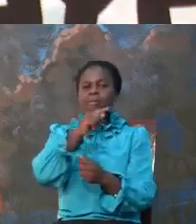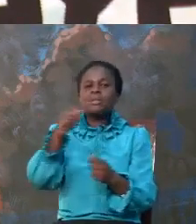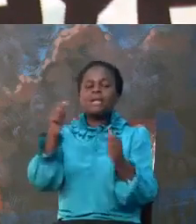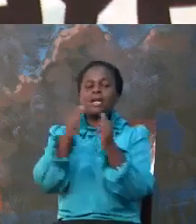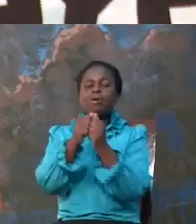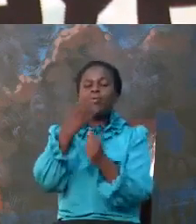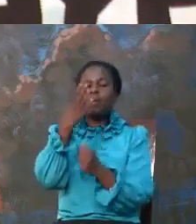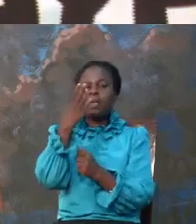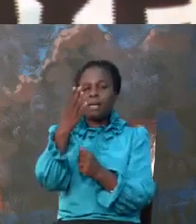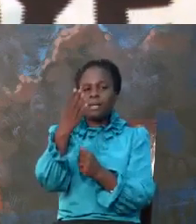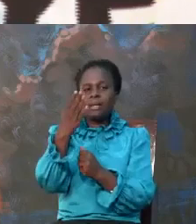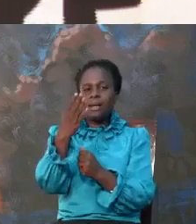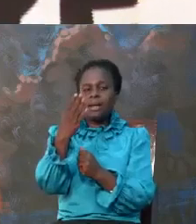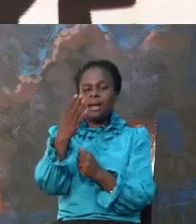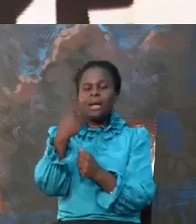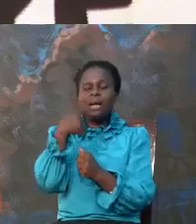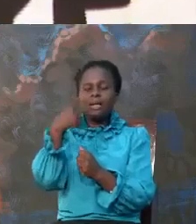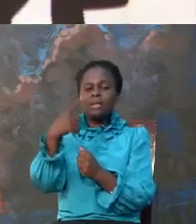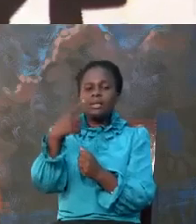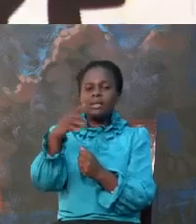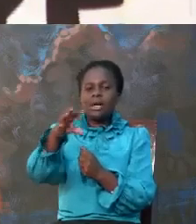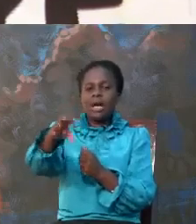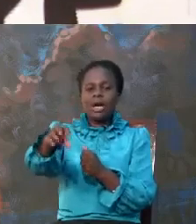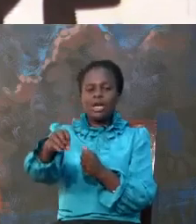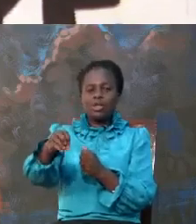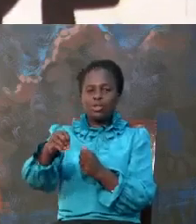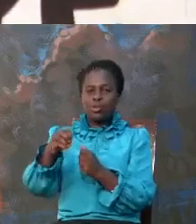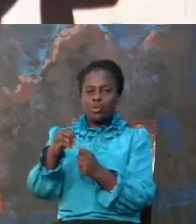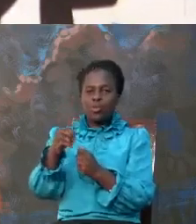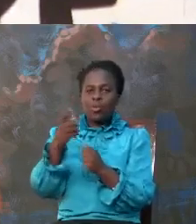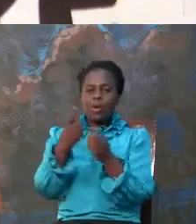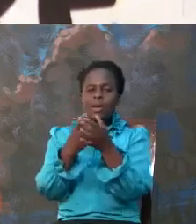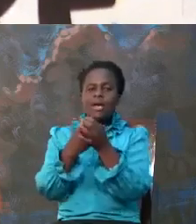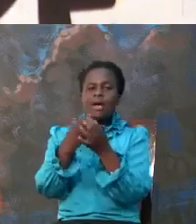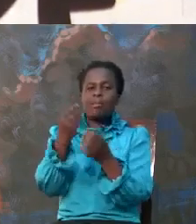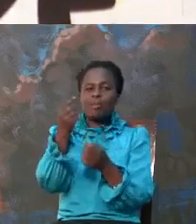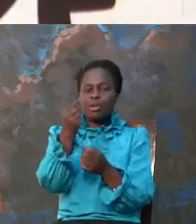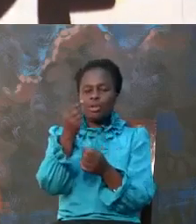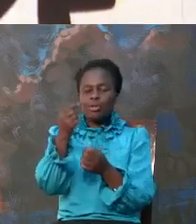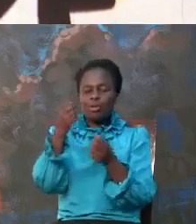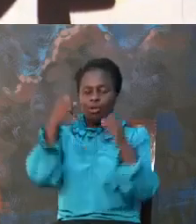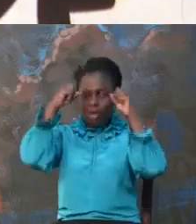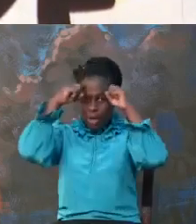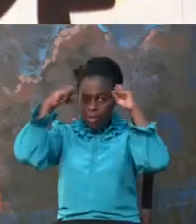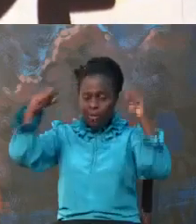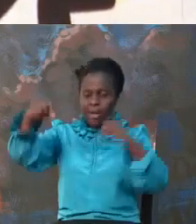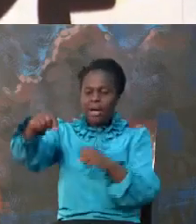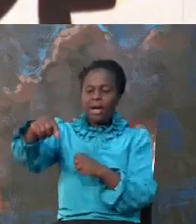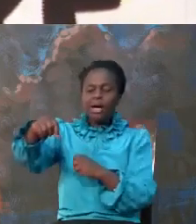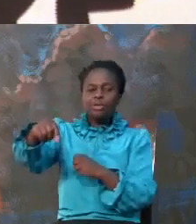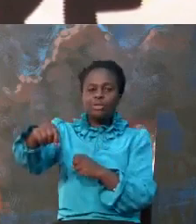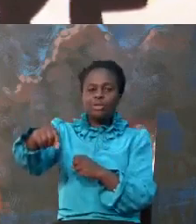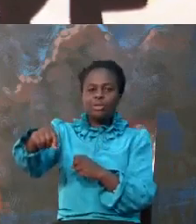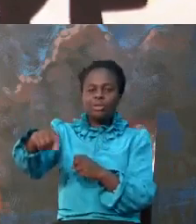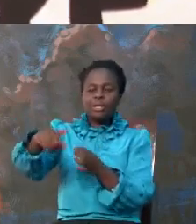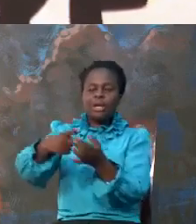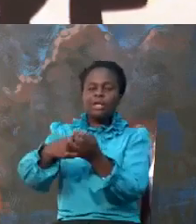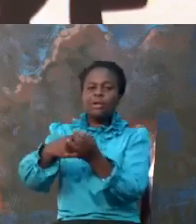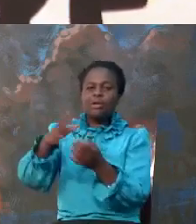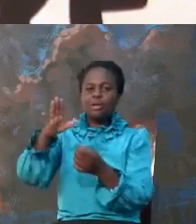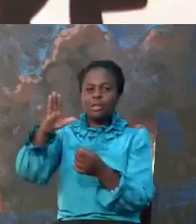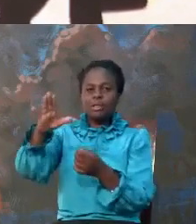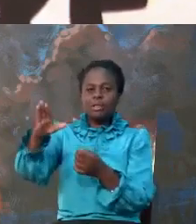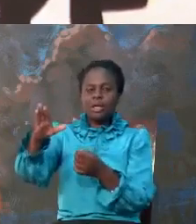14. Kisha akatoa baadhi ya damu ya yule ng'ombe na kuinyunyiza kwa kidole chake juu ya kiti cha rehema upande